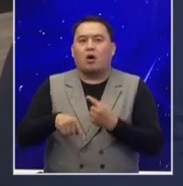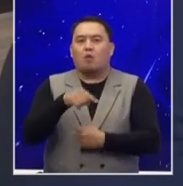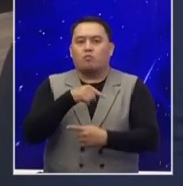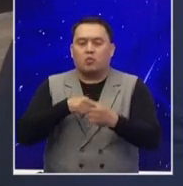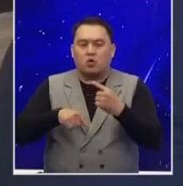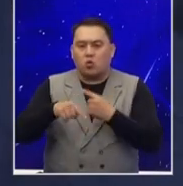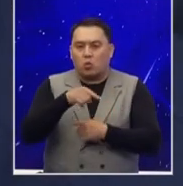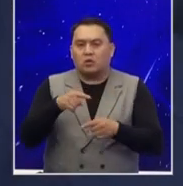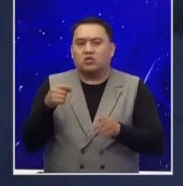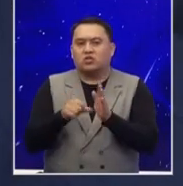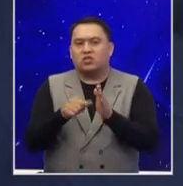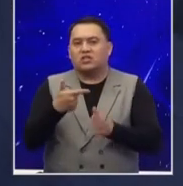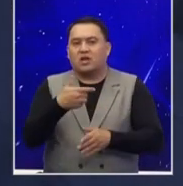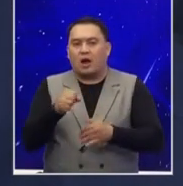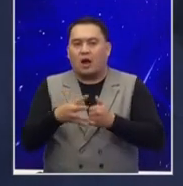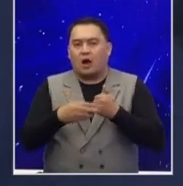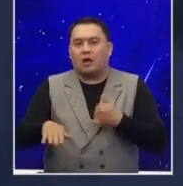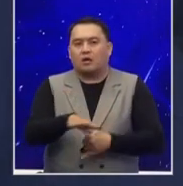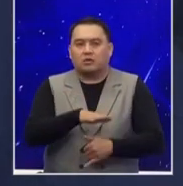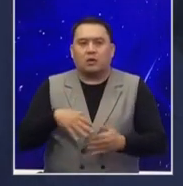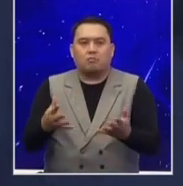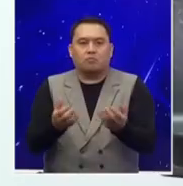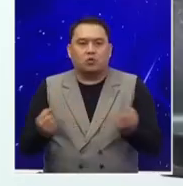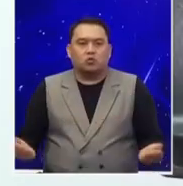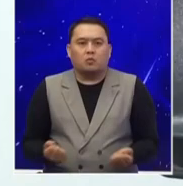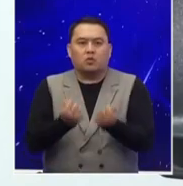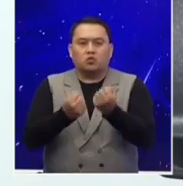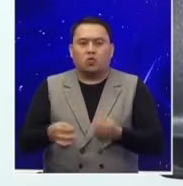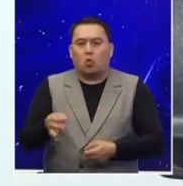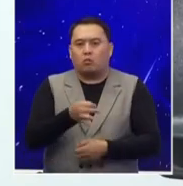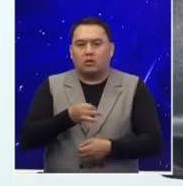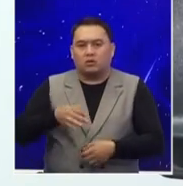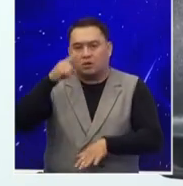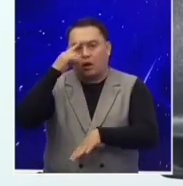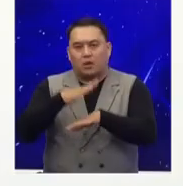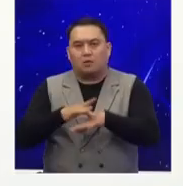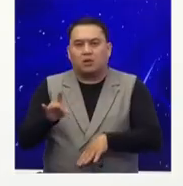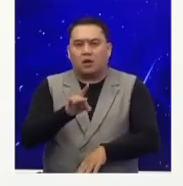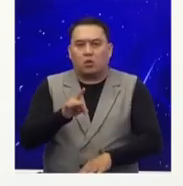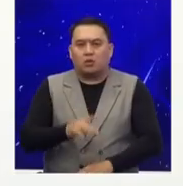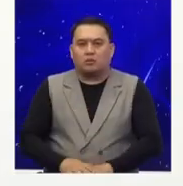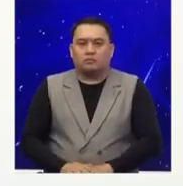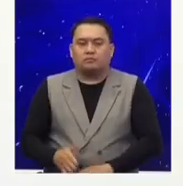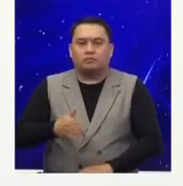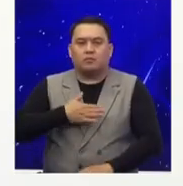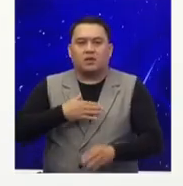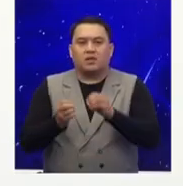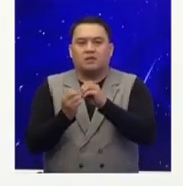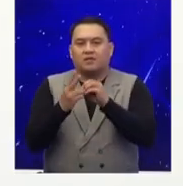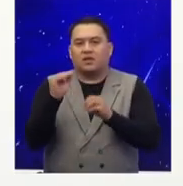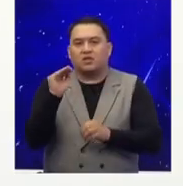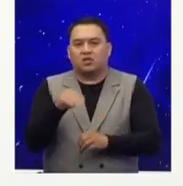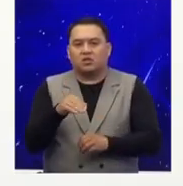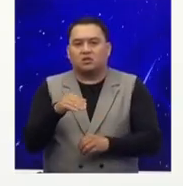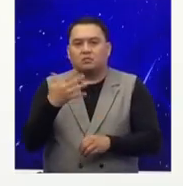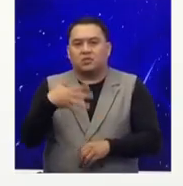6,5 тысяч гектаров посевных площадей. Мы уже получили поддержку области, утверждает таким района. В этом году мы посеяли 12 тысяч